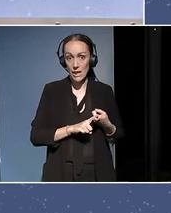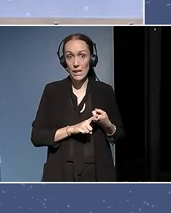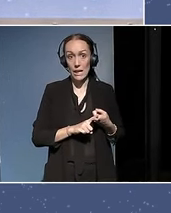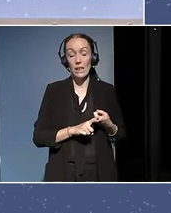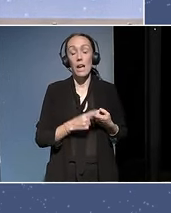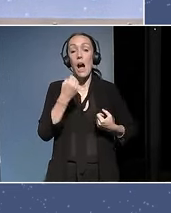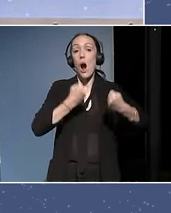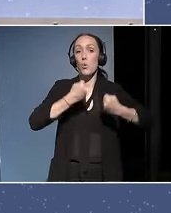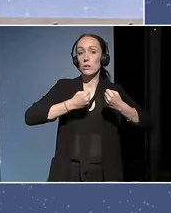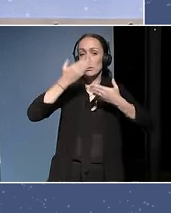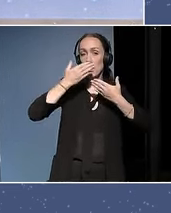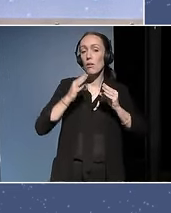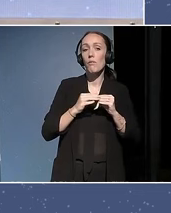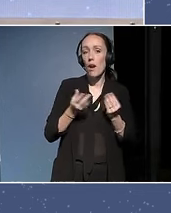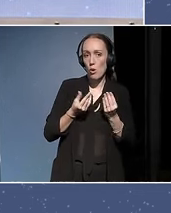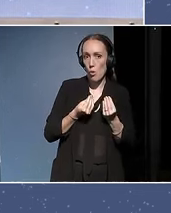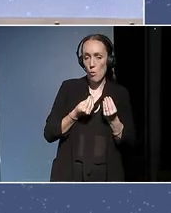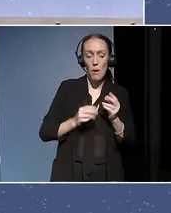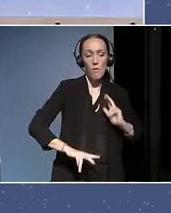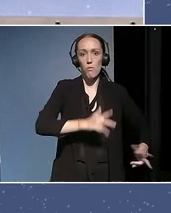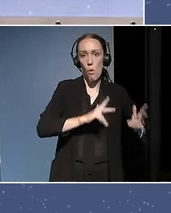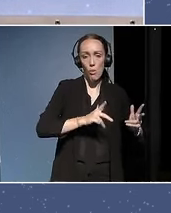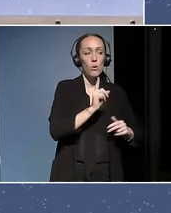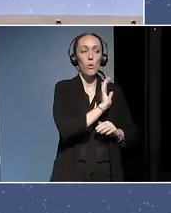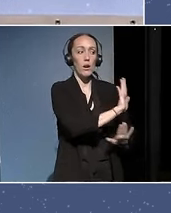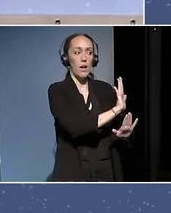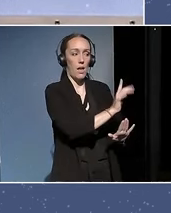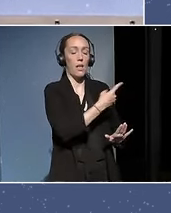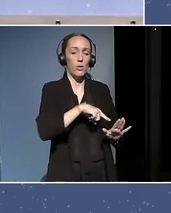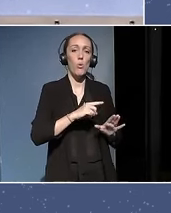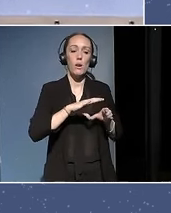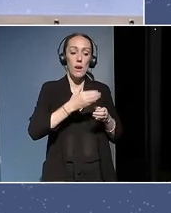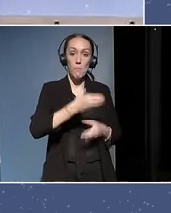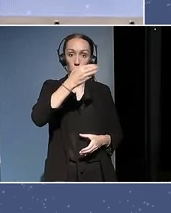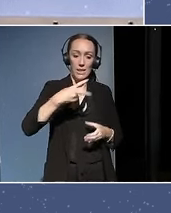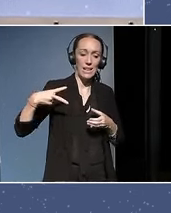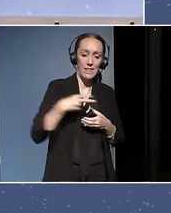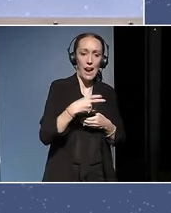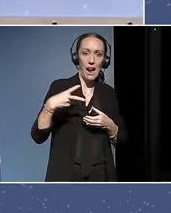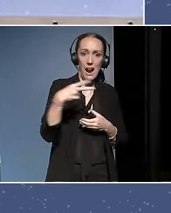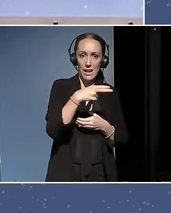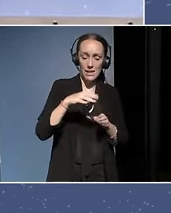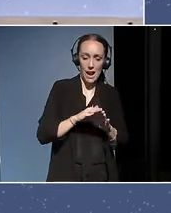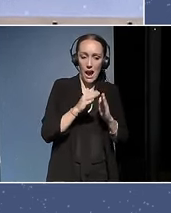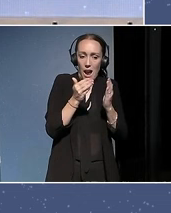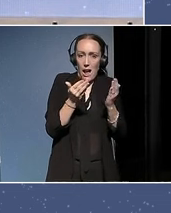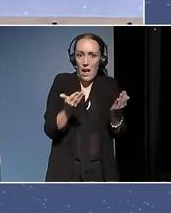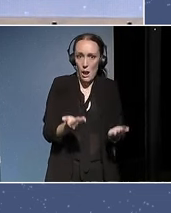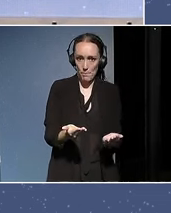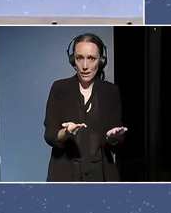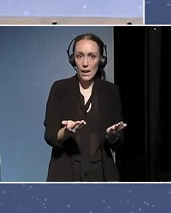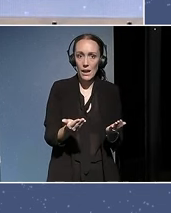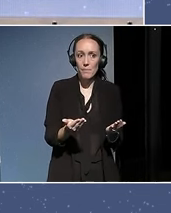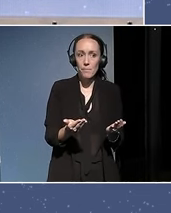l'aria Le le riutilizzo abbiamo cominciato a tagliare le bottiglie e aprendole le